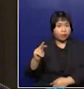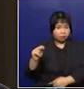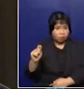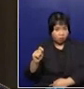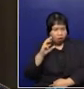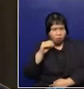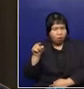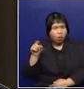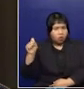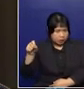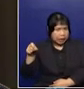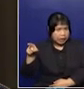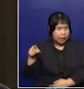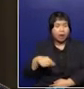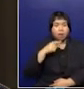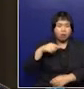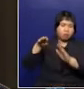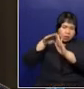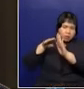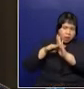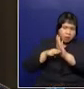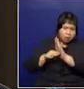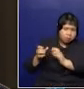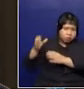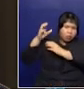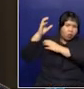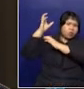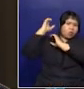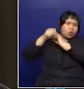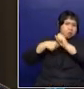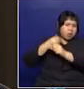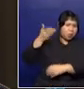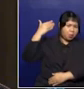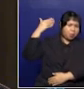งเขาไล่มานั่นเขาไม่ไกลกว่าหรือไปจนถึงปีไหนรัฐบาลไห